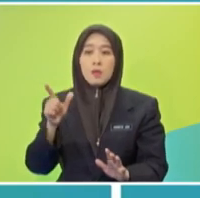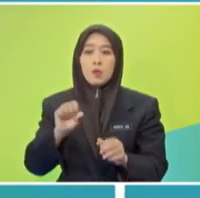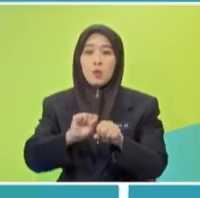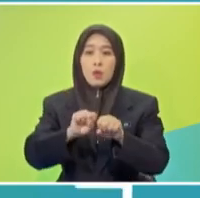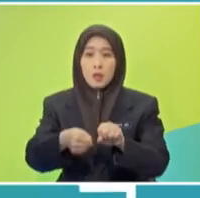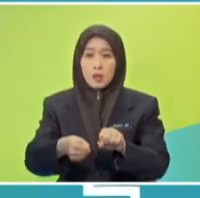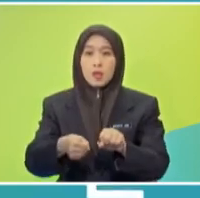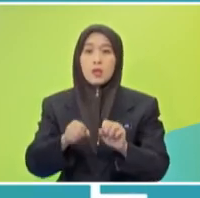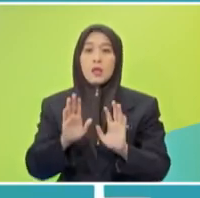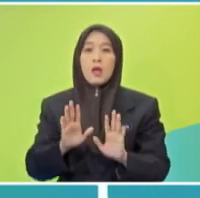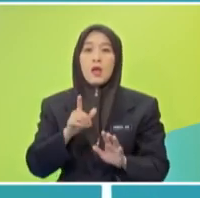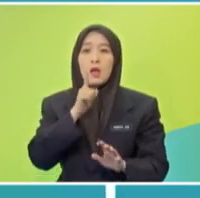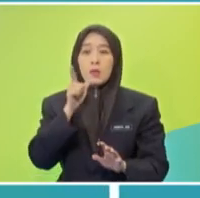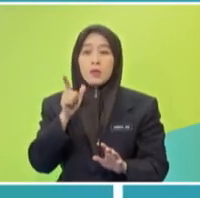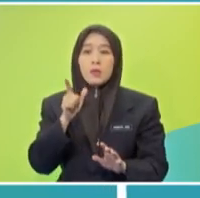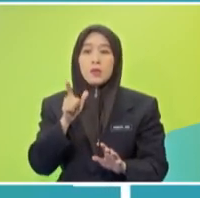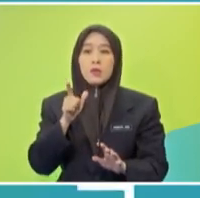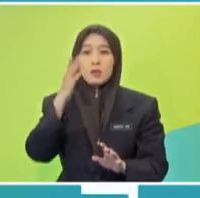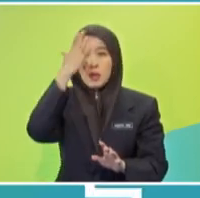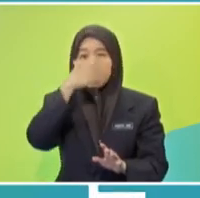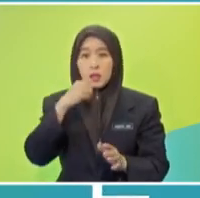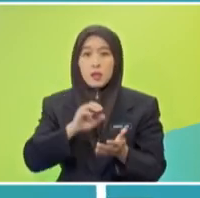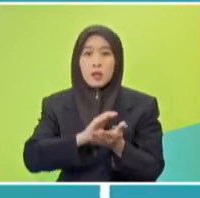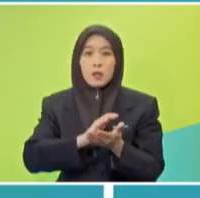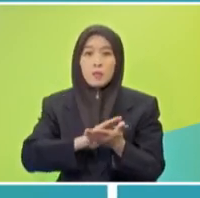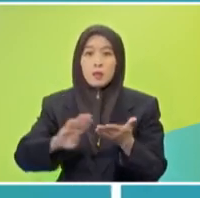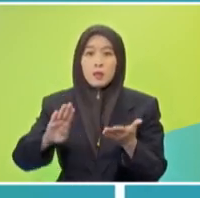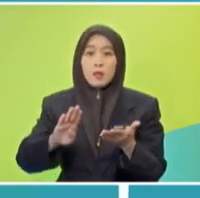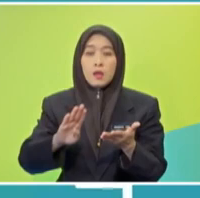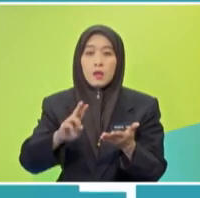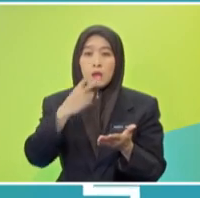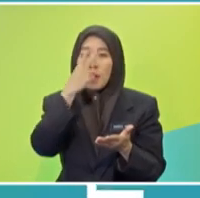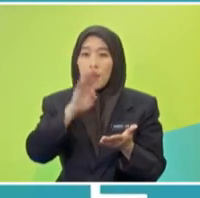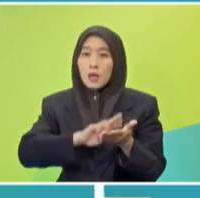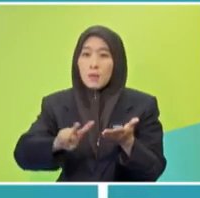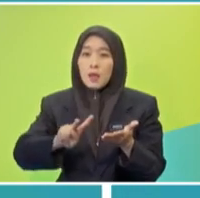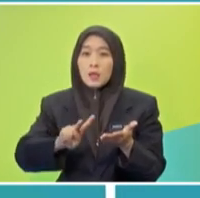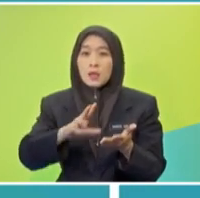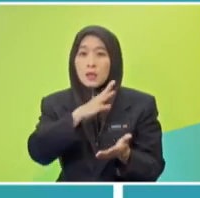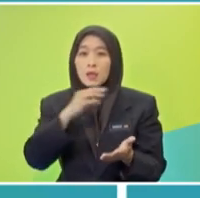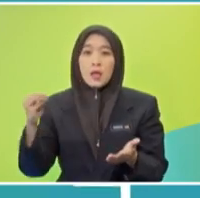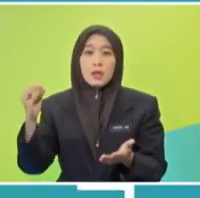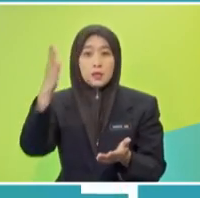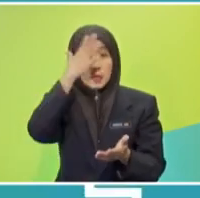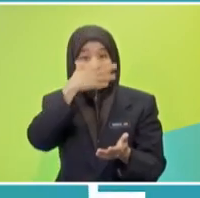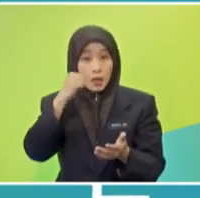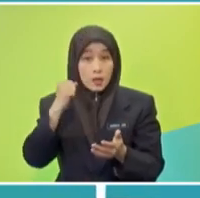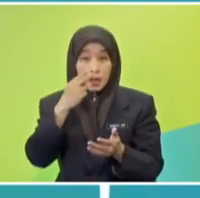bersih nampak gemas dan cantik dipandang Oke